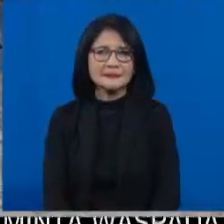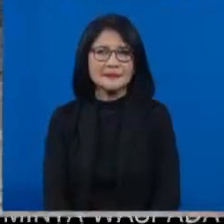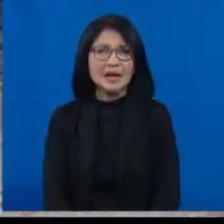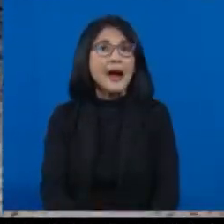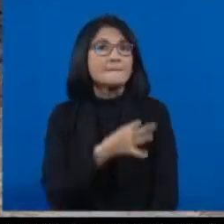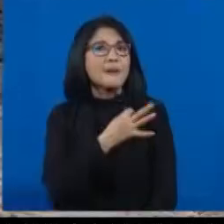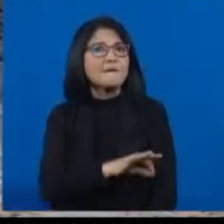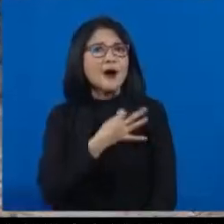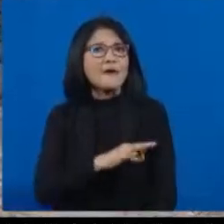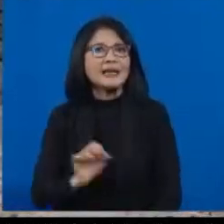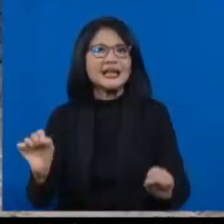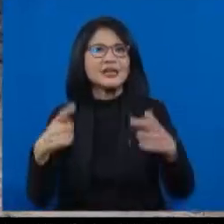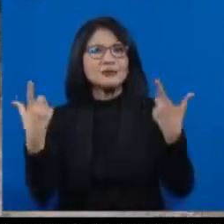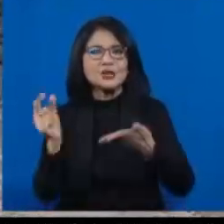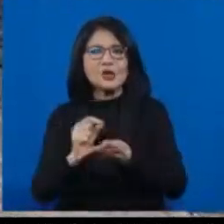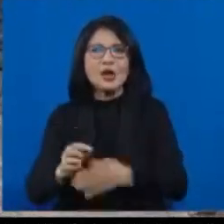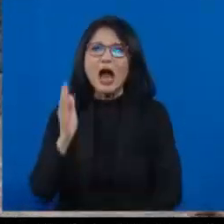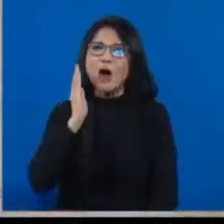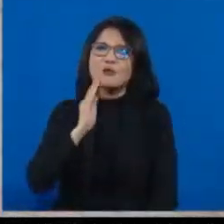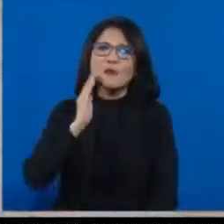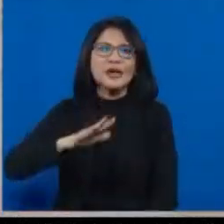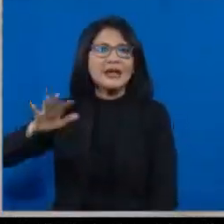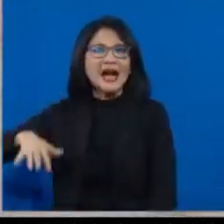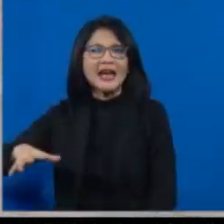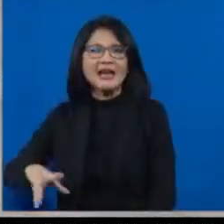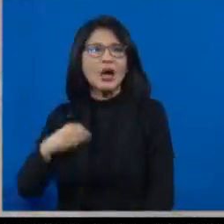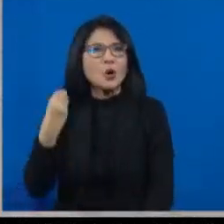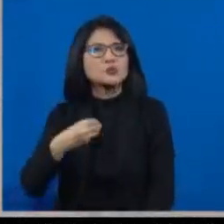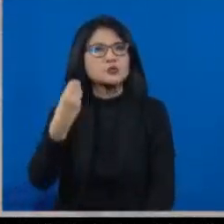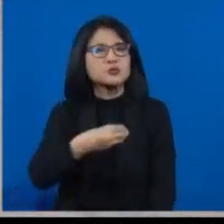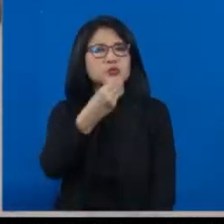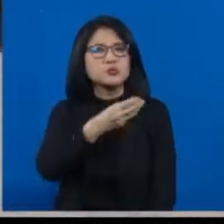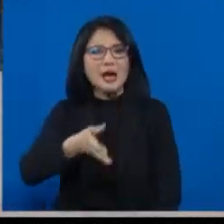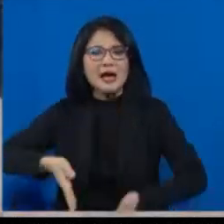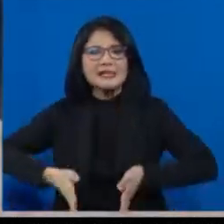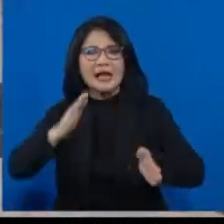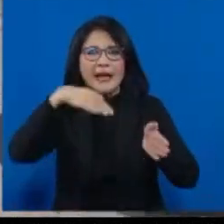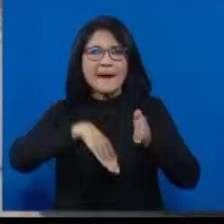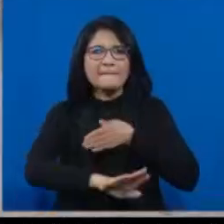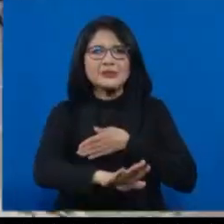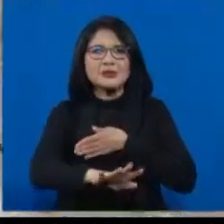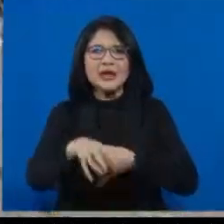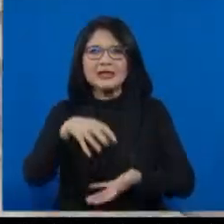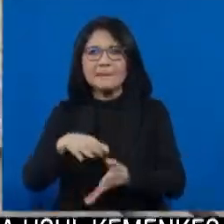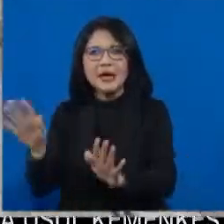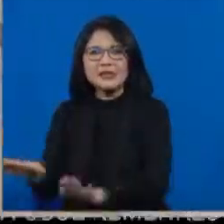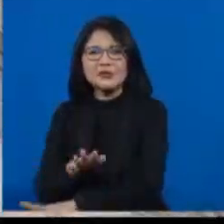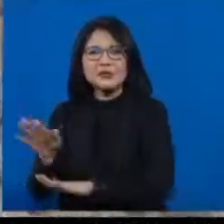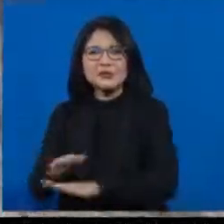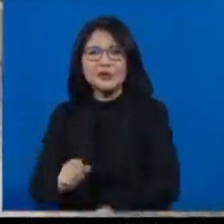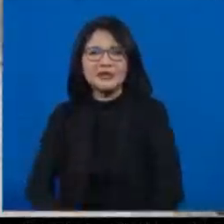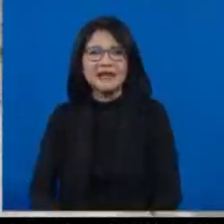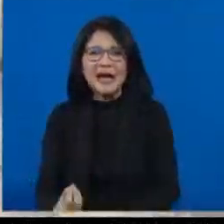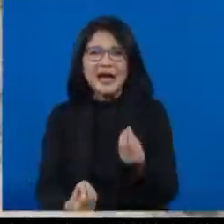Memanfaatkan masa libur sekolah, sejumlah remaja dan anak-anak bertualang menyusuri jalan masuk ke kawasan konservasi di Labuhan Merak, Taman